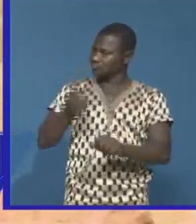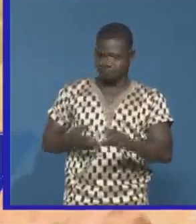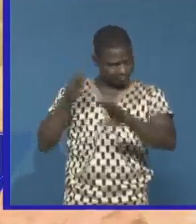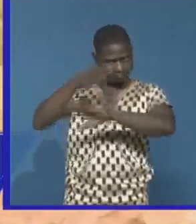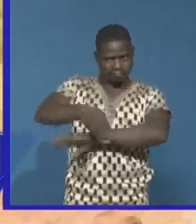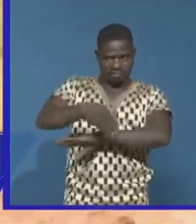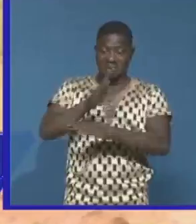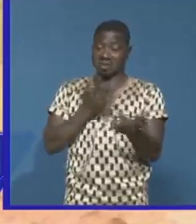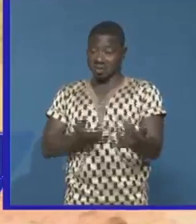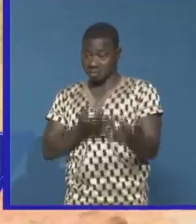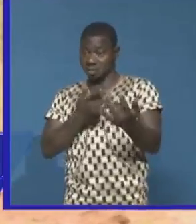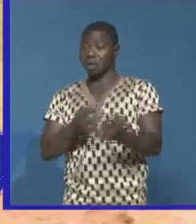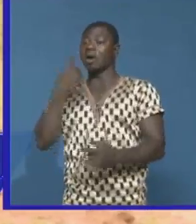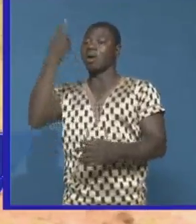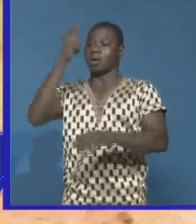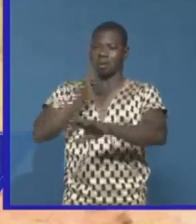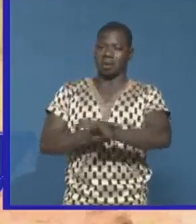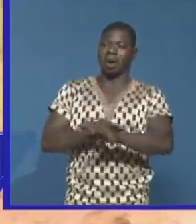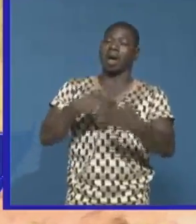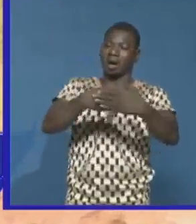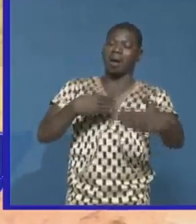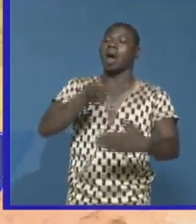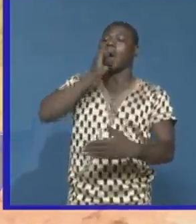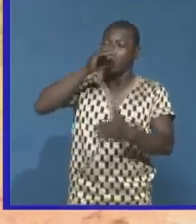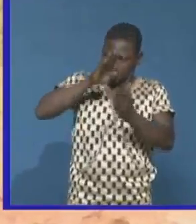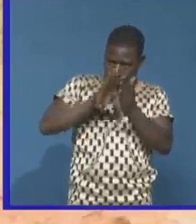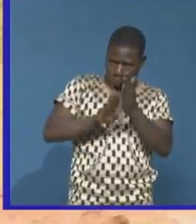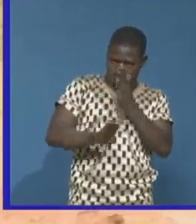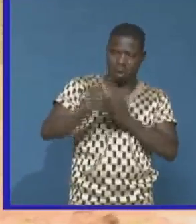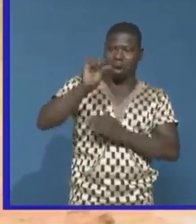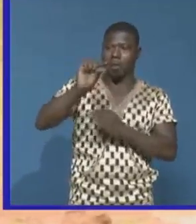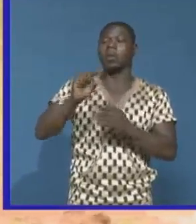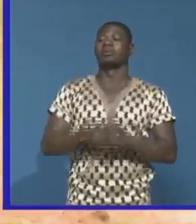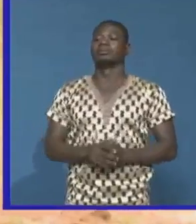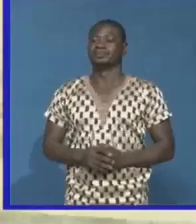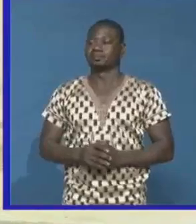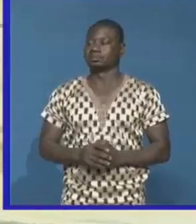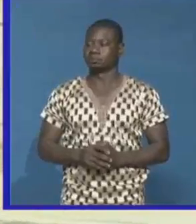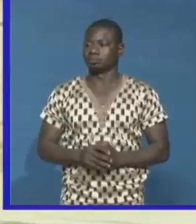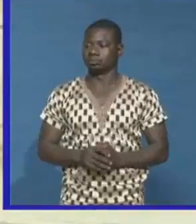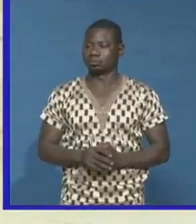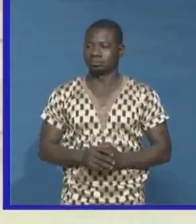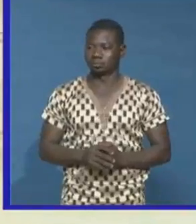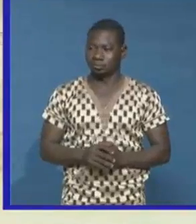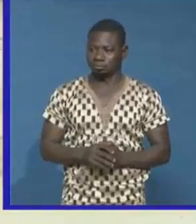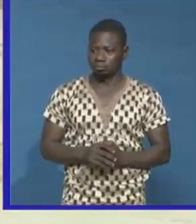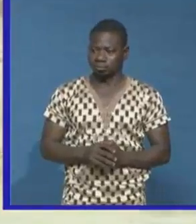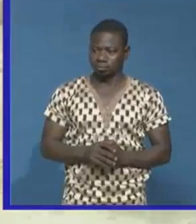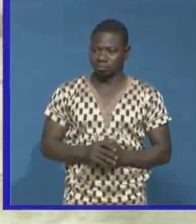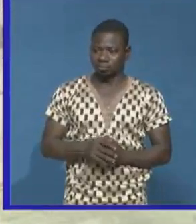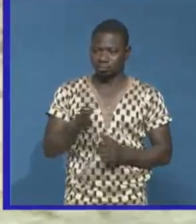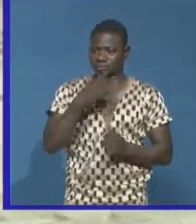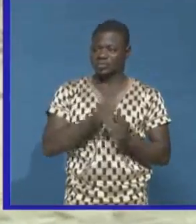patienté environ une heure avant que l'eau ne libère la voie. Excepté quelques butines